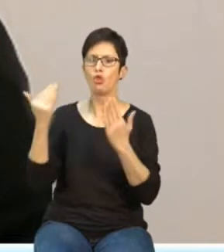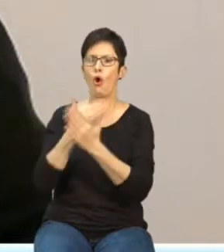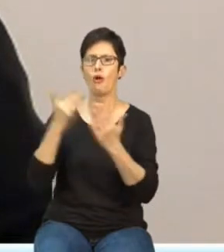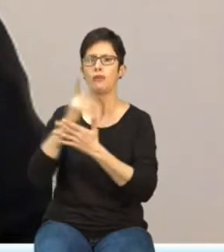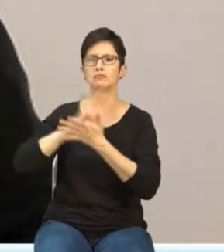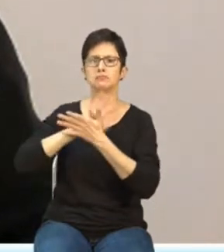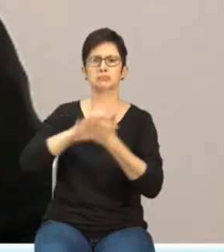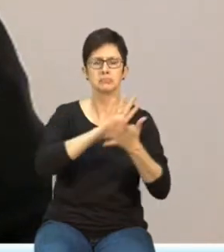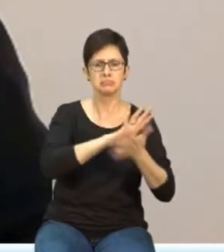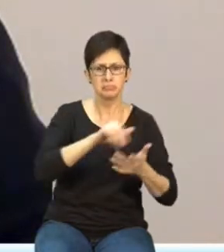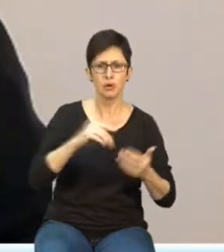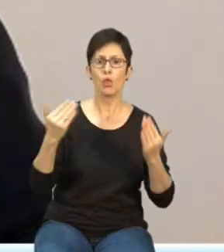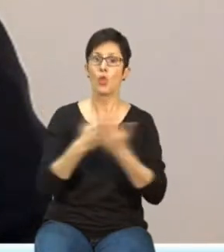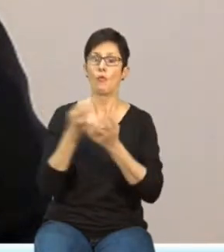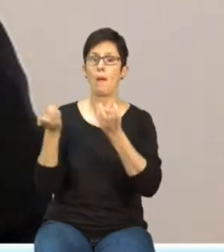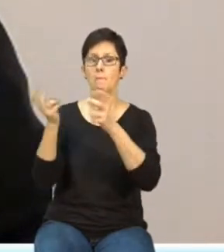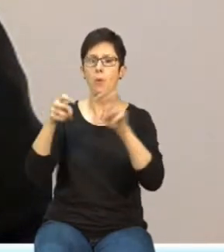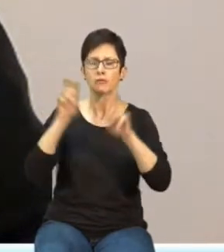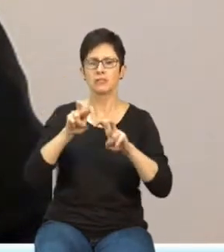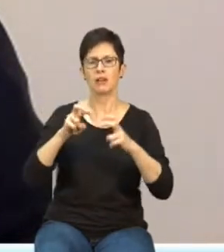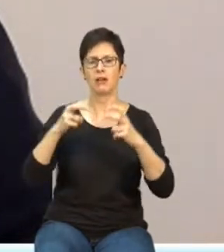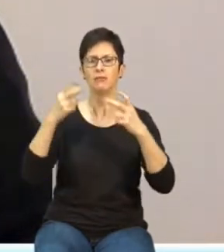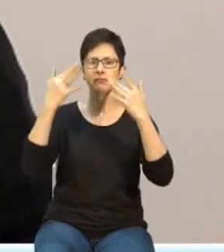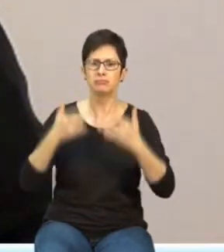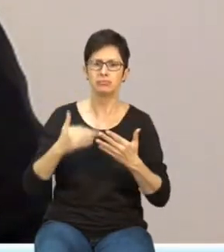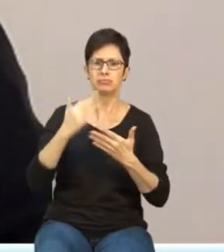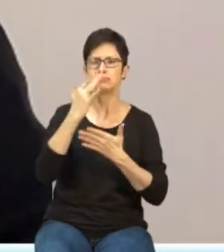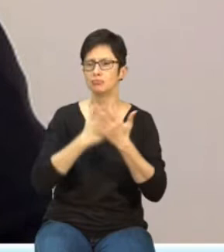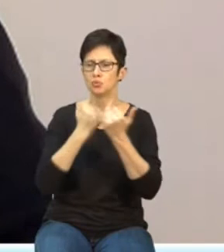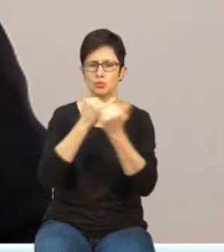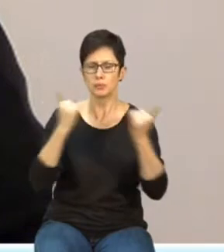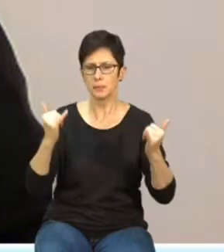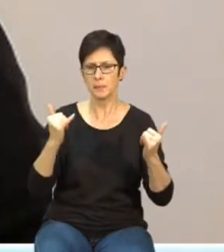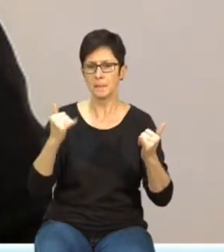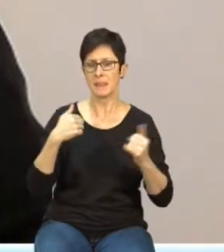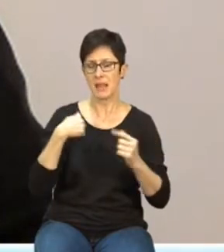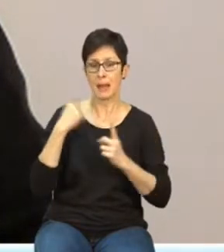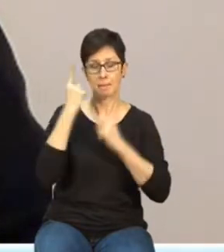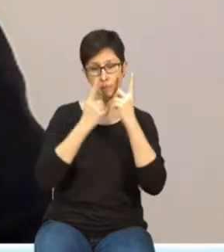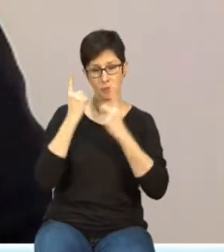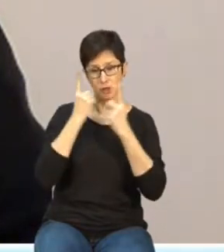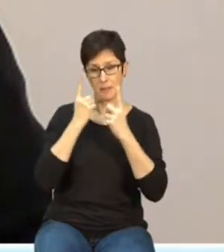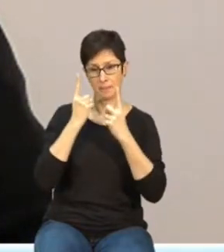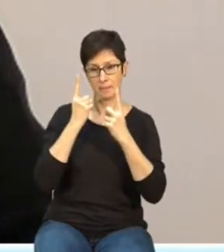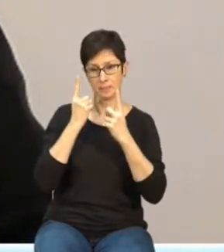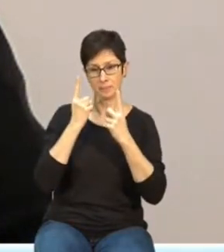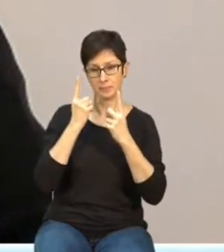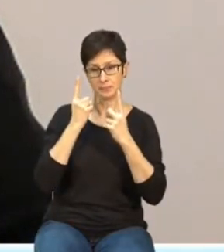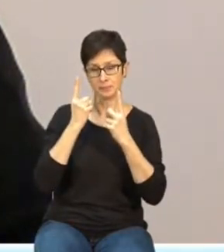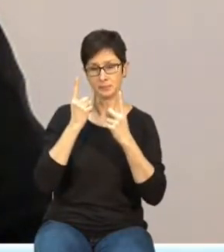publikacją nowopowstającym danym i myślę że